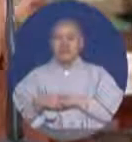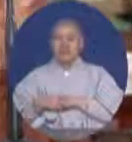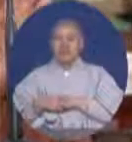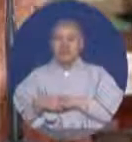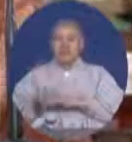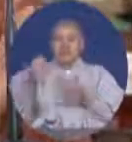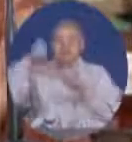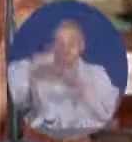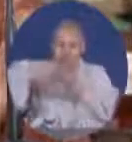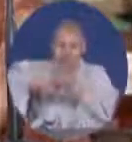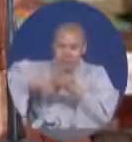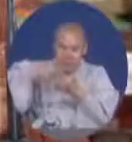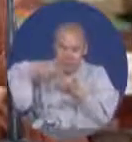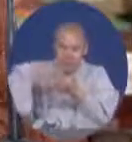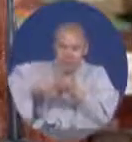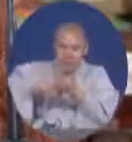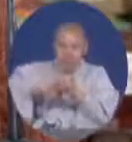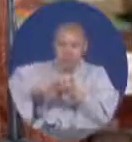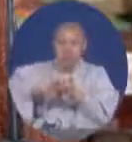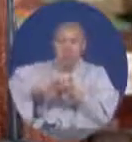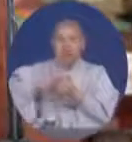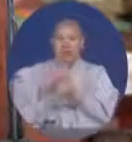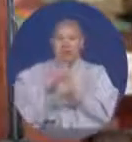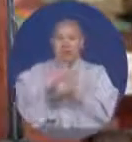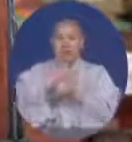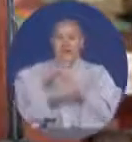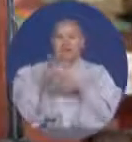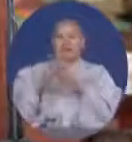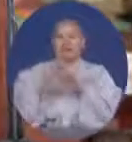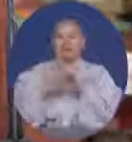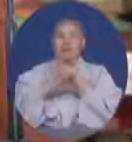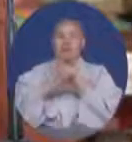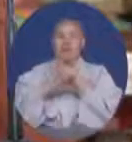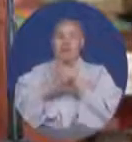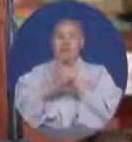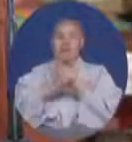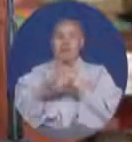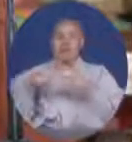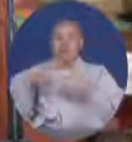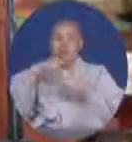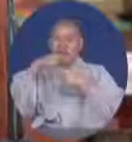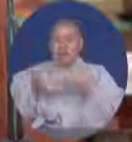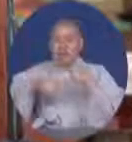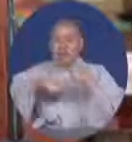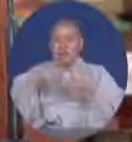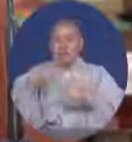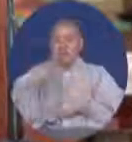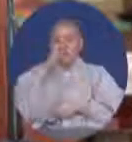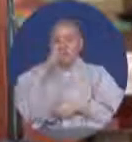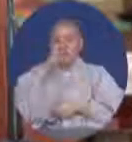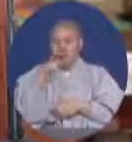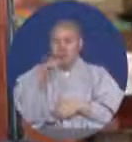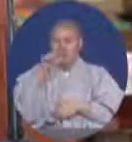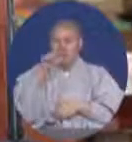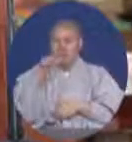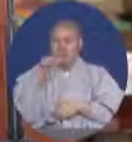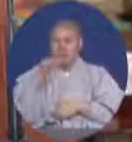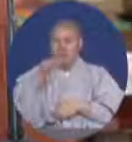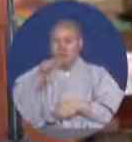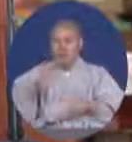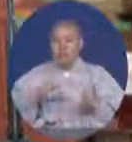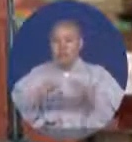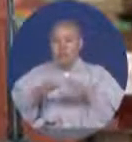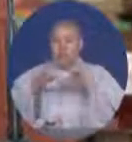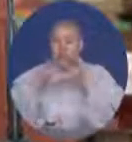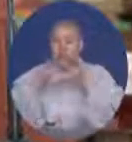절 한 번 다 오체를 착지해서 하면 윤회하는 중생세계 오도가 다